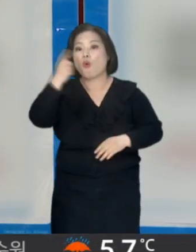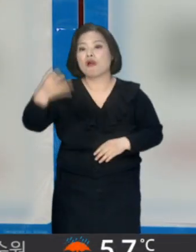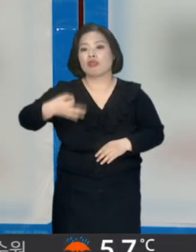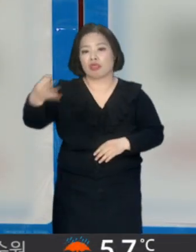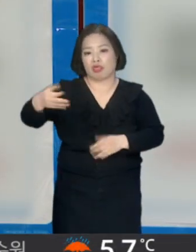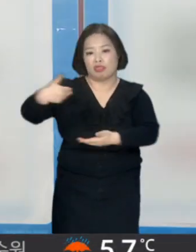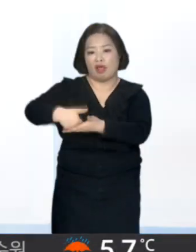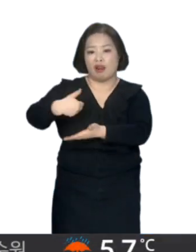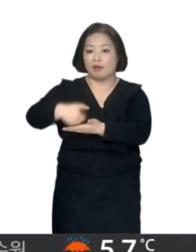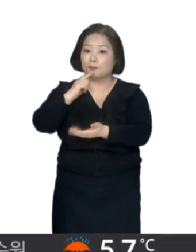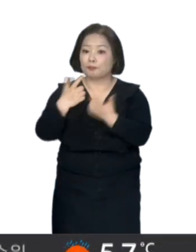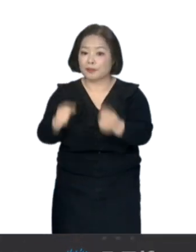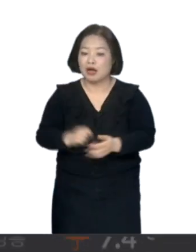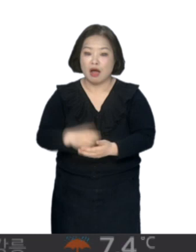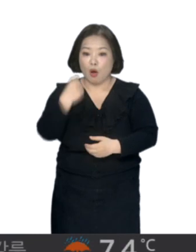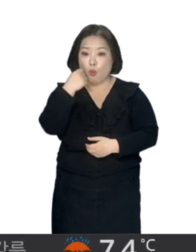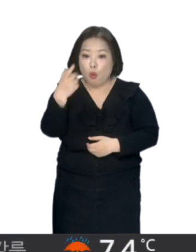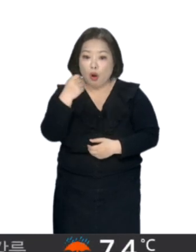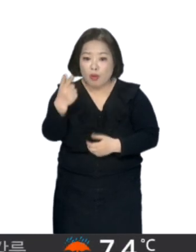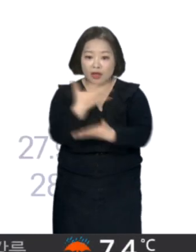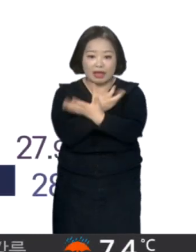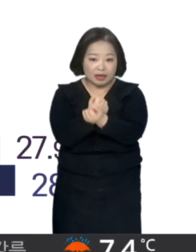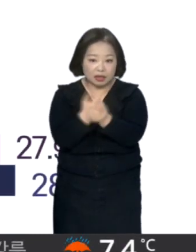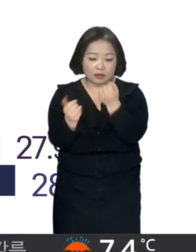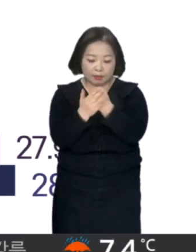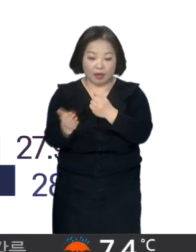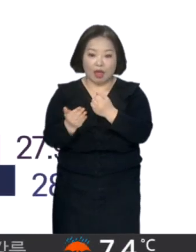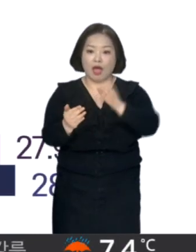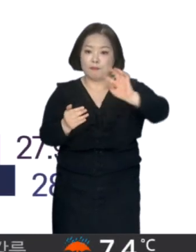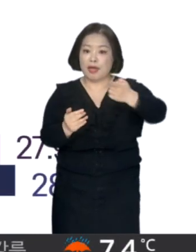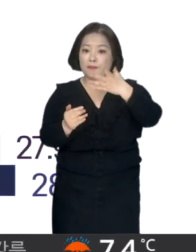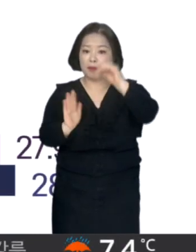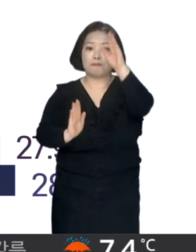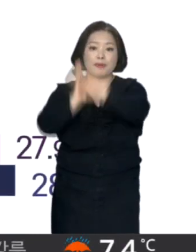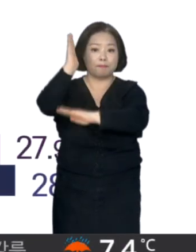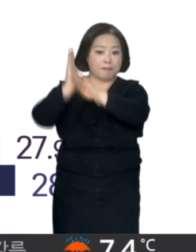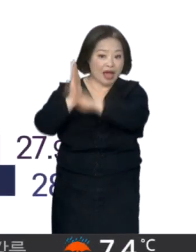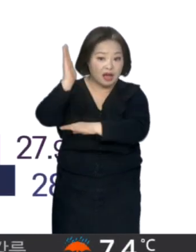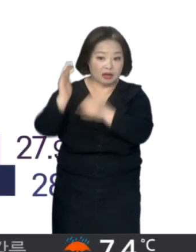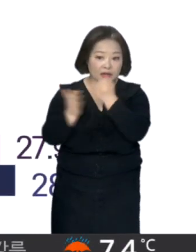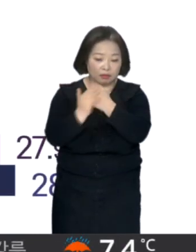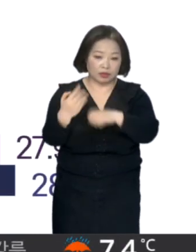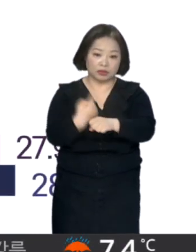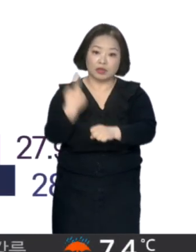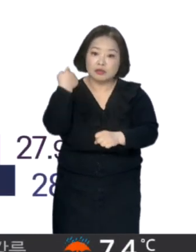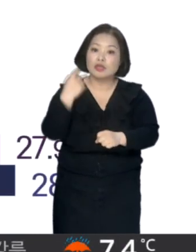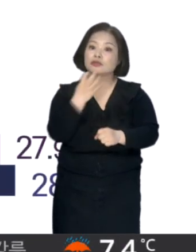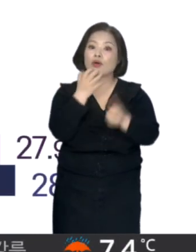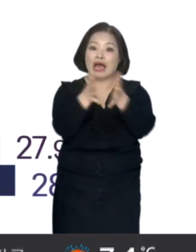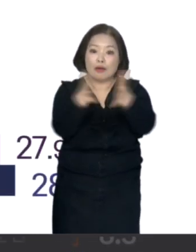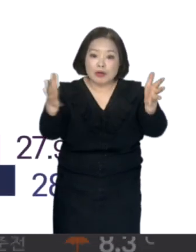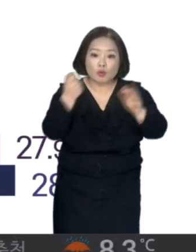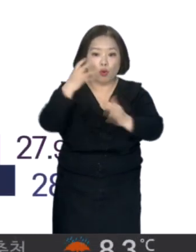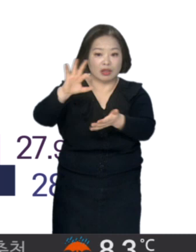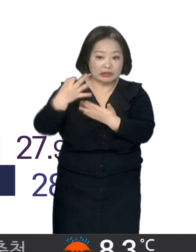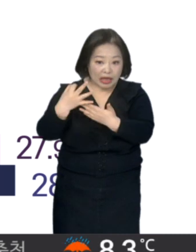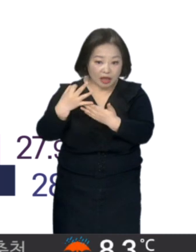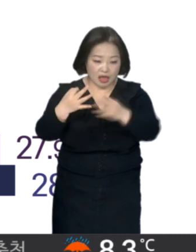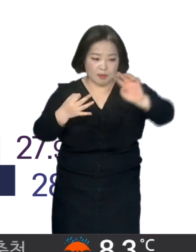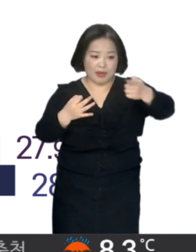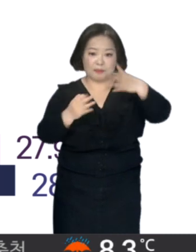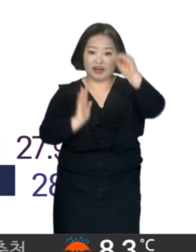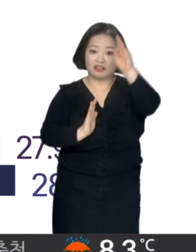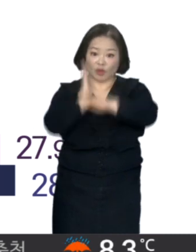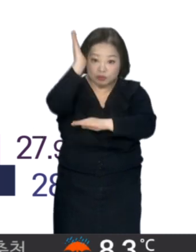겁니다 월세 계약이 늘다 보니 월 100만 원 넘는 고가 월세도 늘어 지난해 서울 아파트 월세 계약 중 100만 원